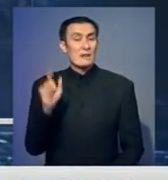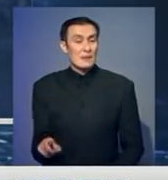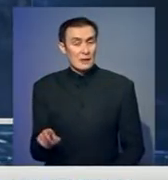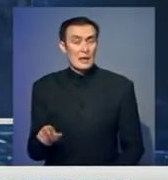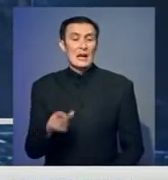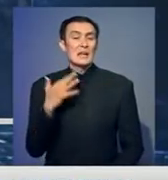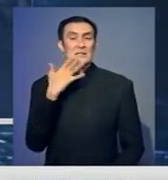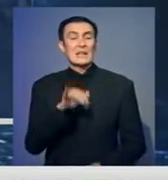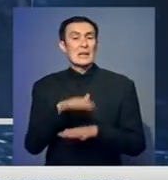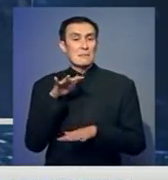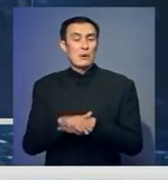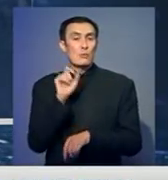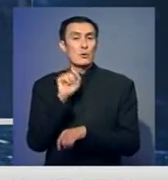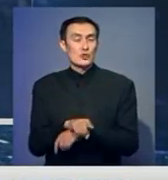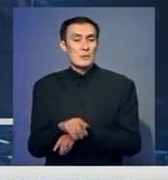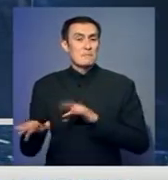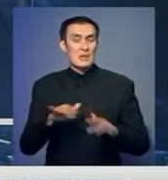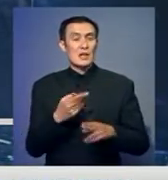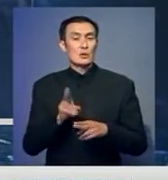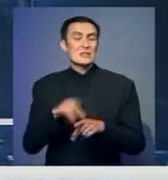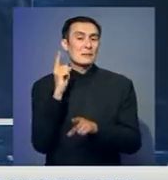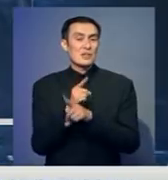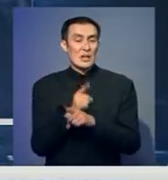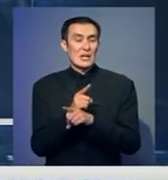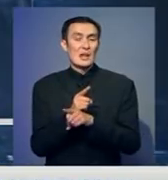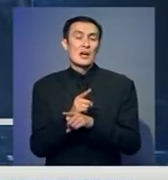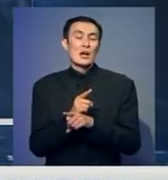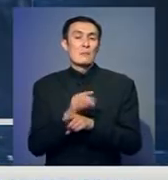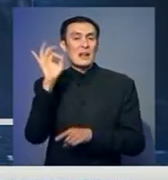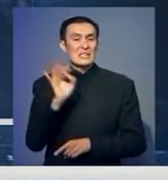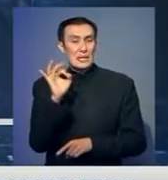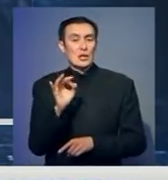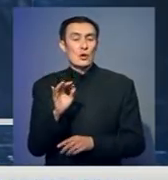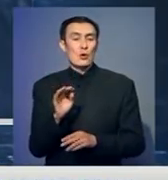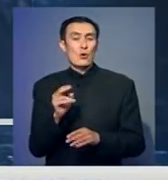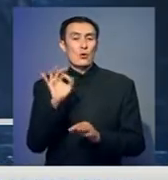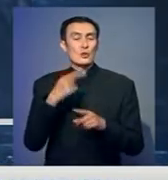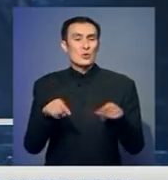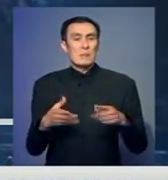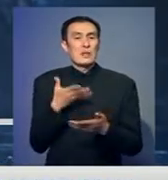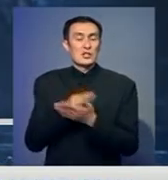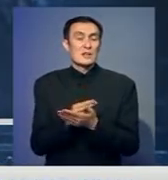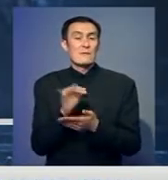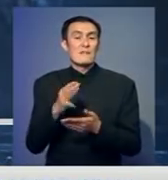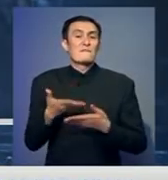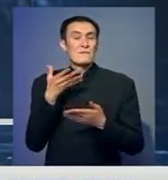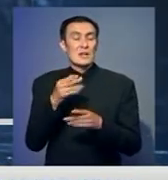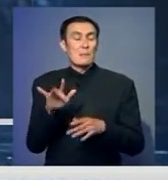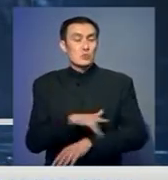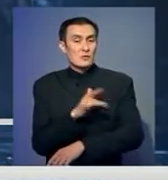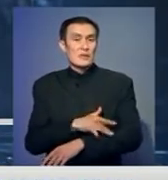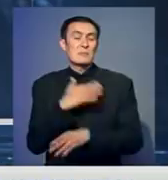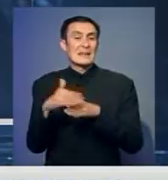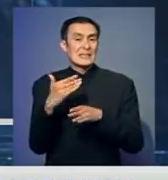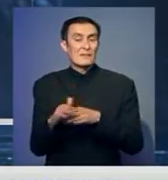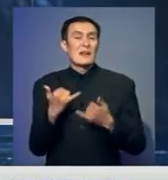заемщика. Также Нацбанку поручено принять меры, которые запретили бы начислять неустойку, комиссии и иные платежи, связанные с выдачей и